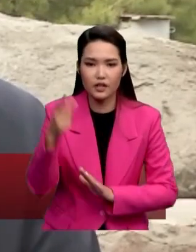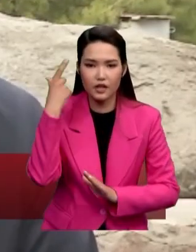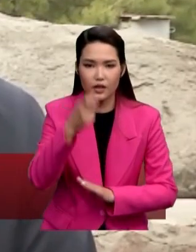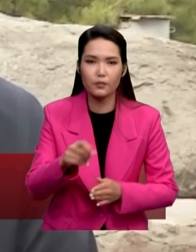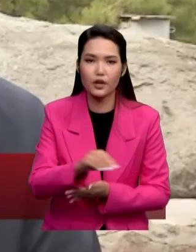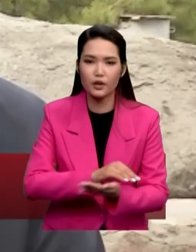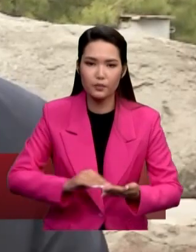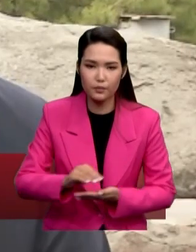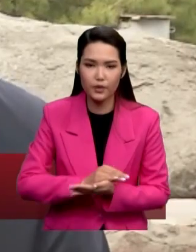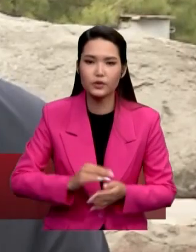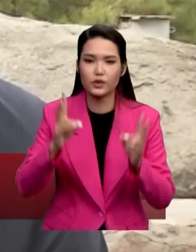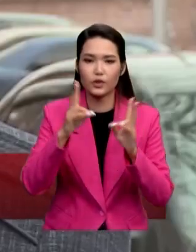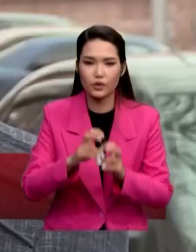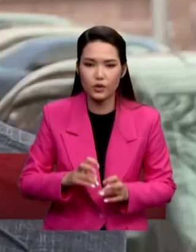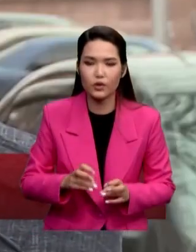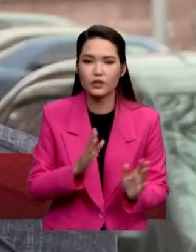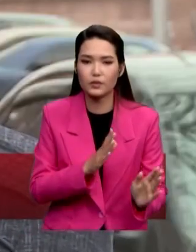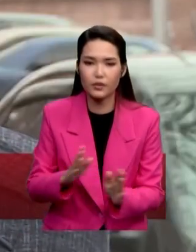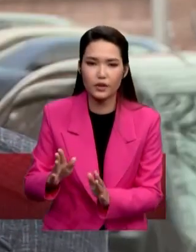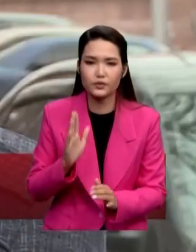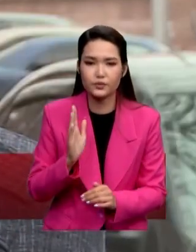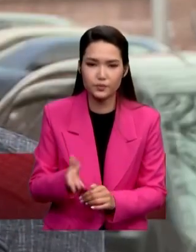повторно конкурс, определен новый подрядчик.